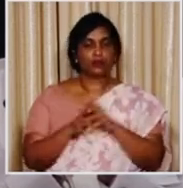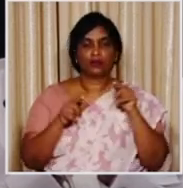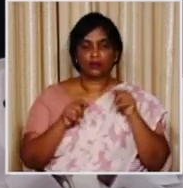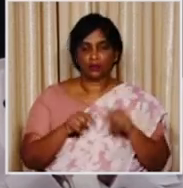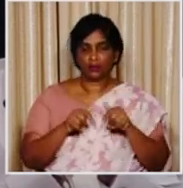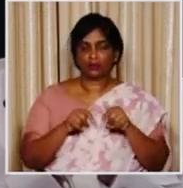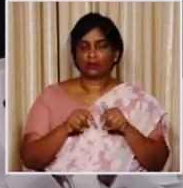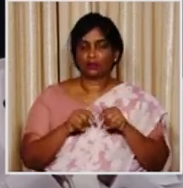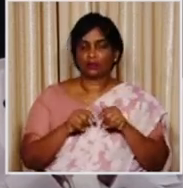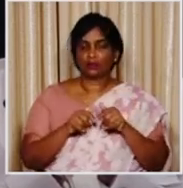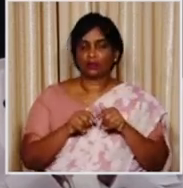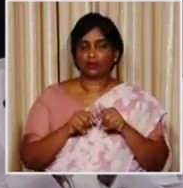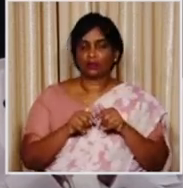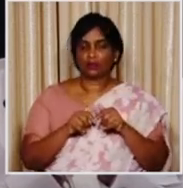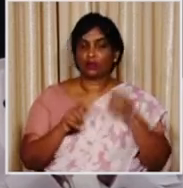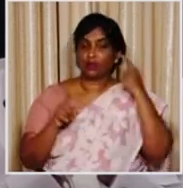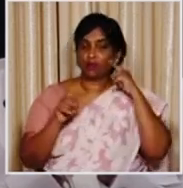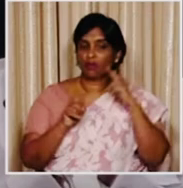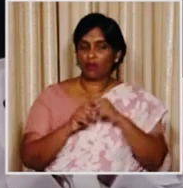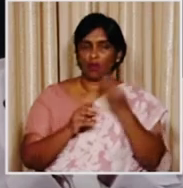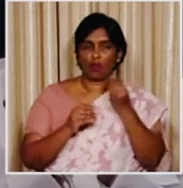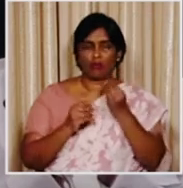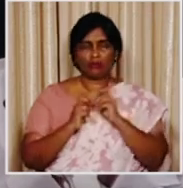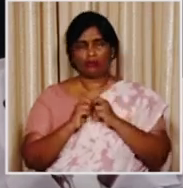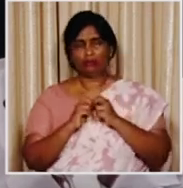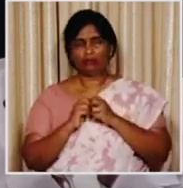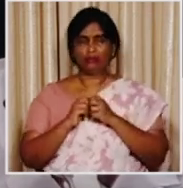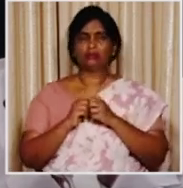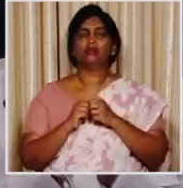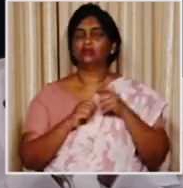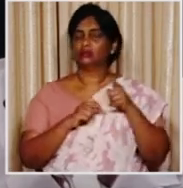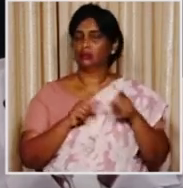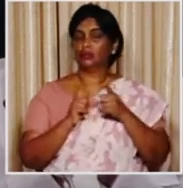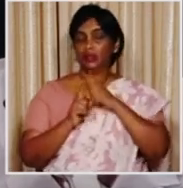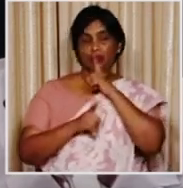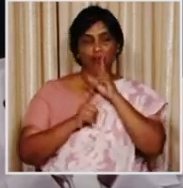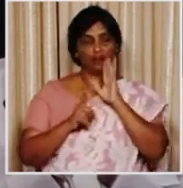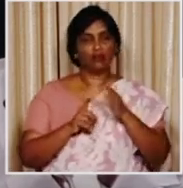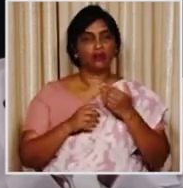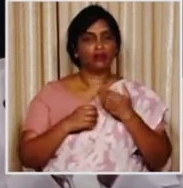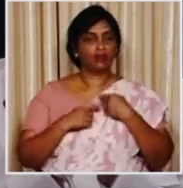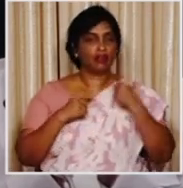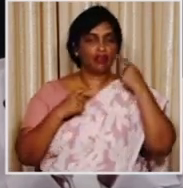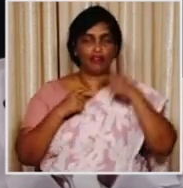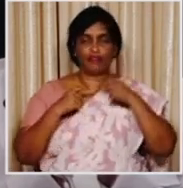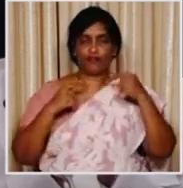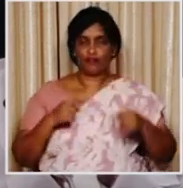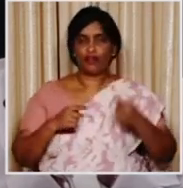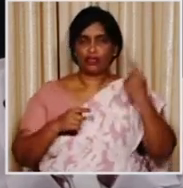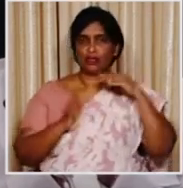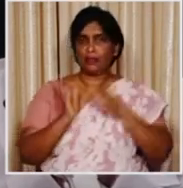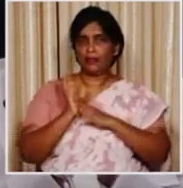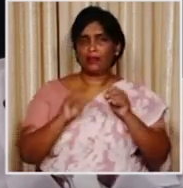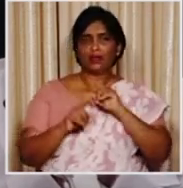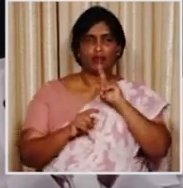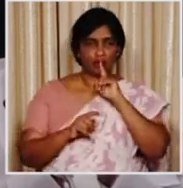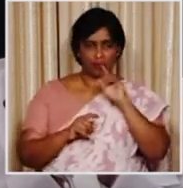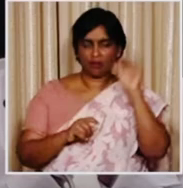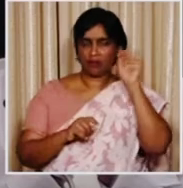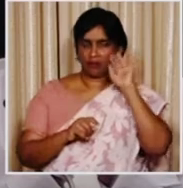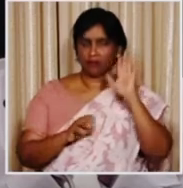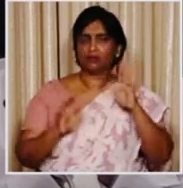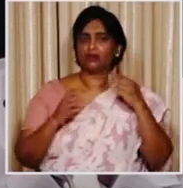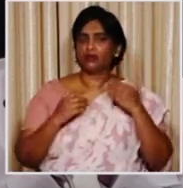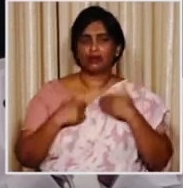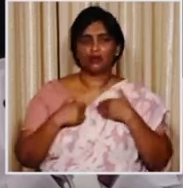එක අය ඒ පිළිබඳව පොඩ්ඩක් කලබල වෙලා යම් යම් දේවල් කියනවාද මට විරුද්ධව තියේ යම් ඥානිකාවක යමක් කිව්වයි කියලා ආරංචි